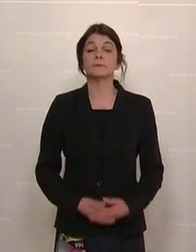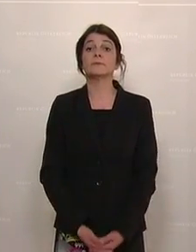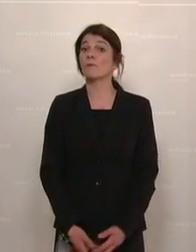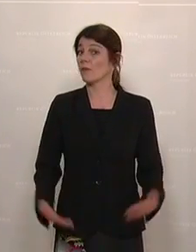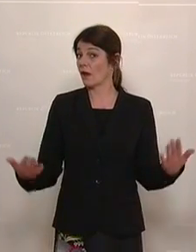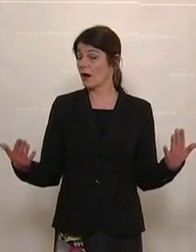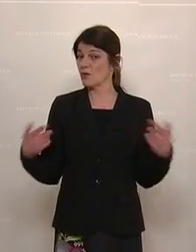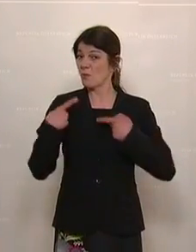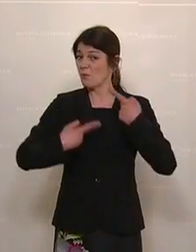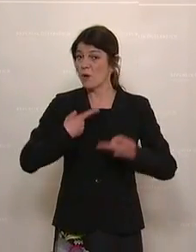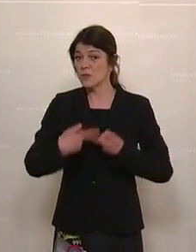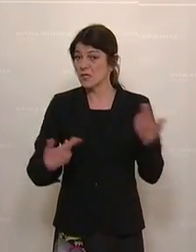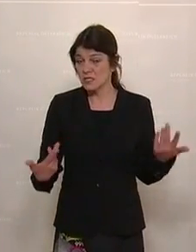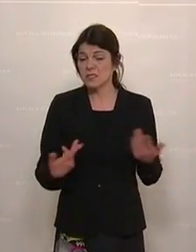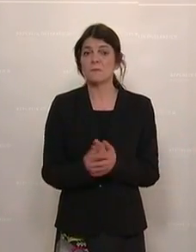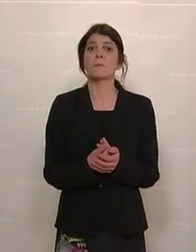Und zum Prozess.